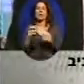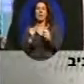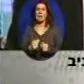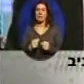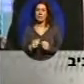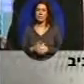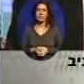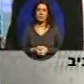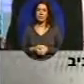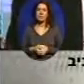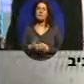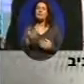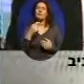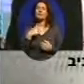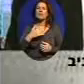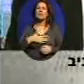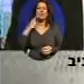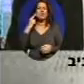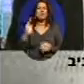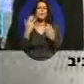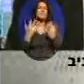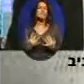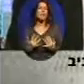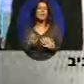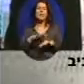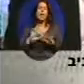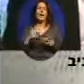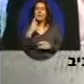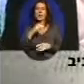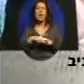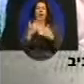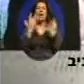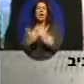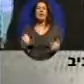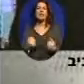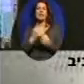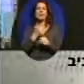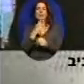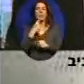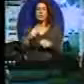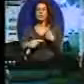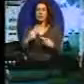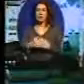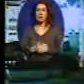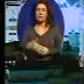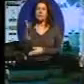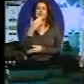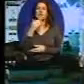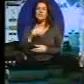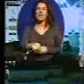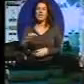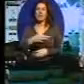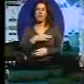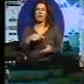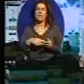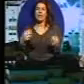אז תן לנו קודם את המספרים, רק כדי שנבין על כמה אנחנו מדברים, על כמה תאונות עבודה אנחנו מדברים בשנה. במדינת ישראל נפגעים